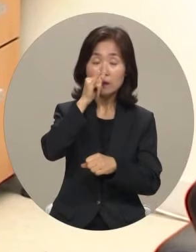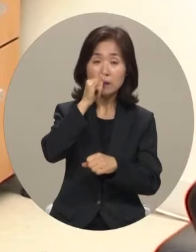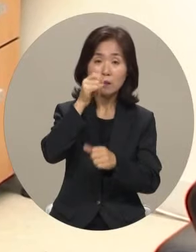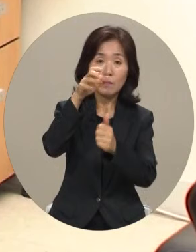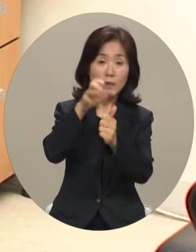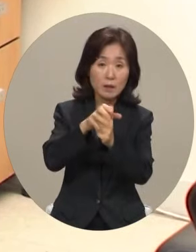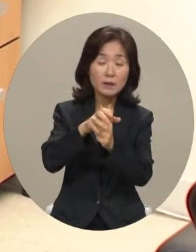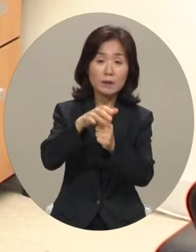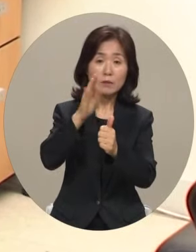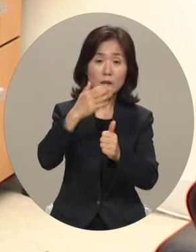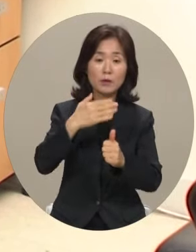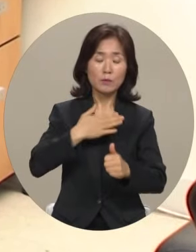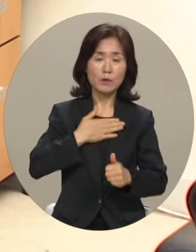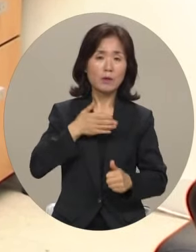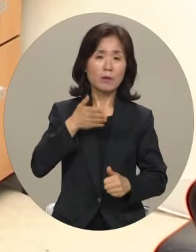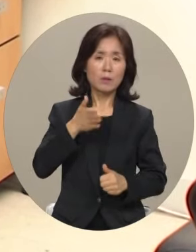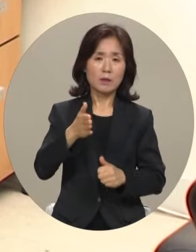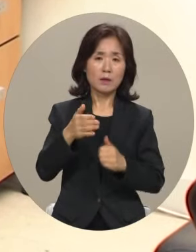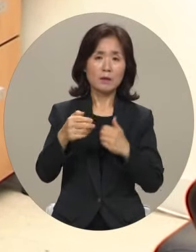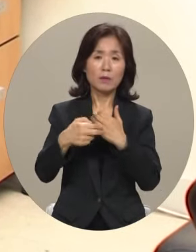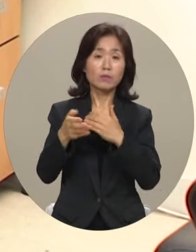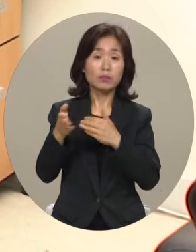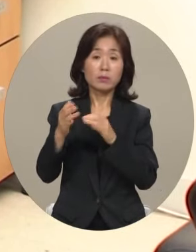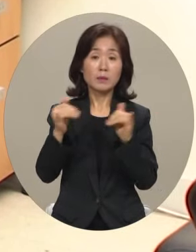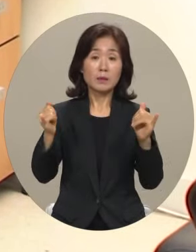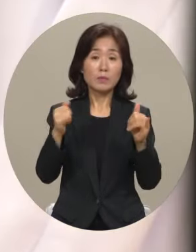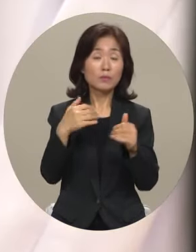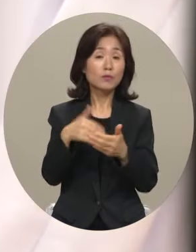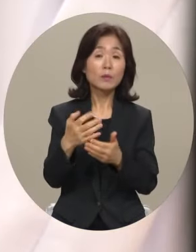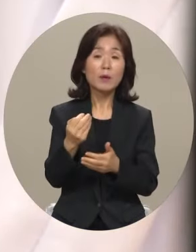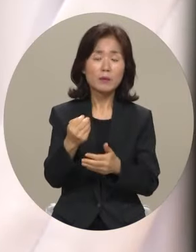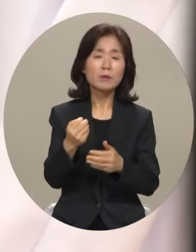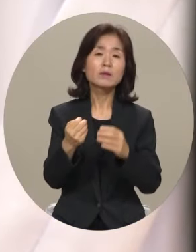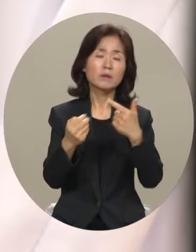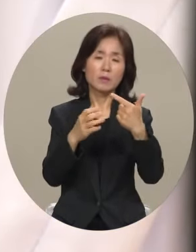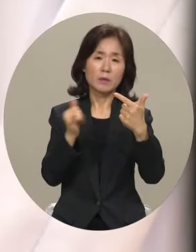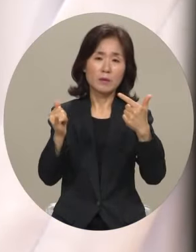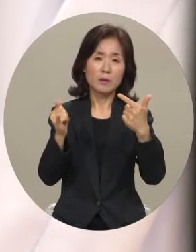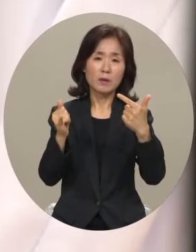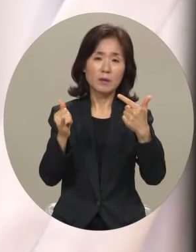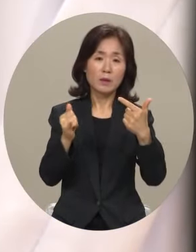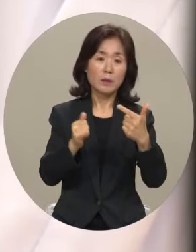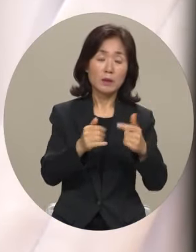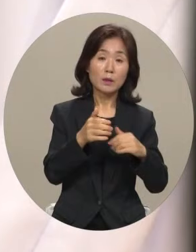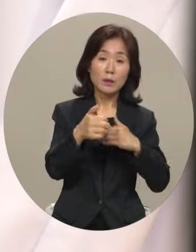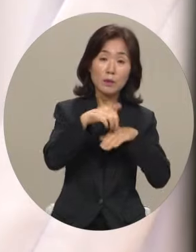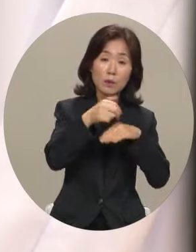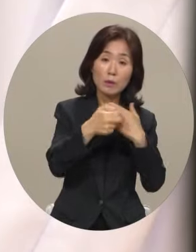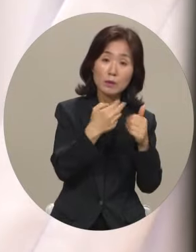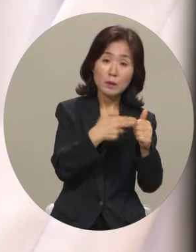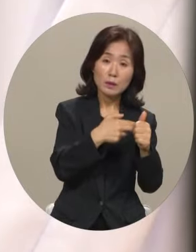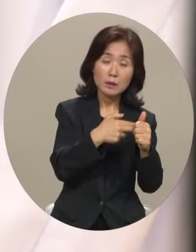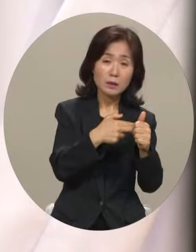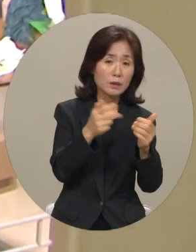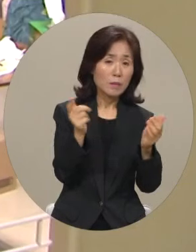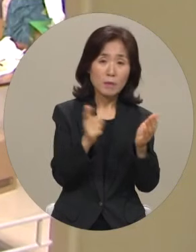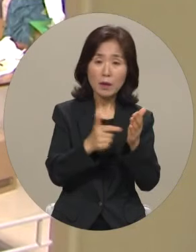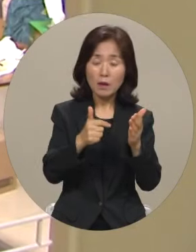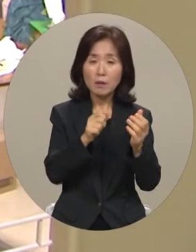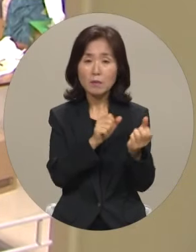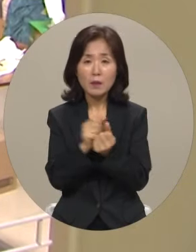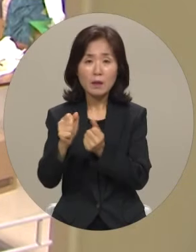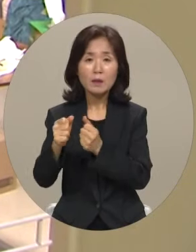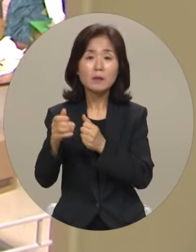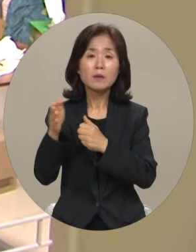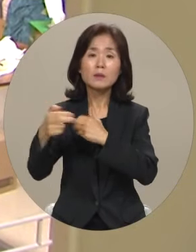흉부 1과 전문의가 최대 여섯 명에 불과하는 등 전공이 가뭄이 전문이 부족 현상으로 이어질 여지가 큰만큼